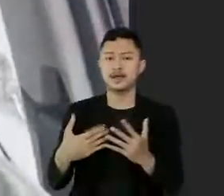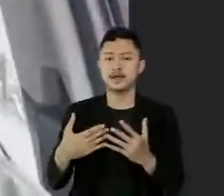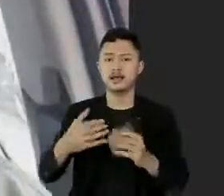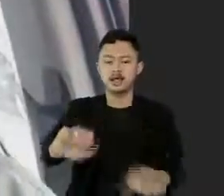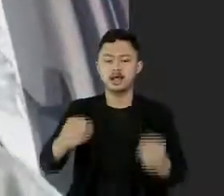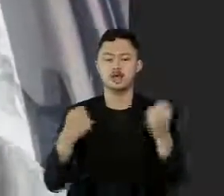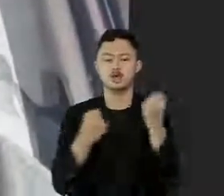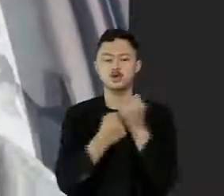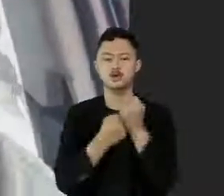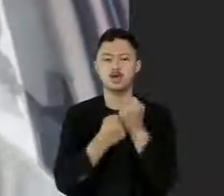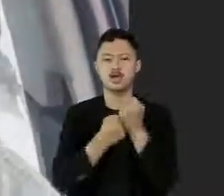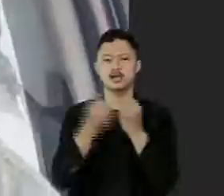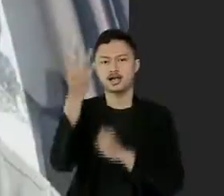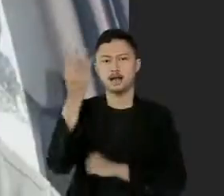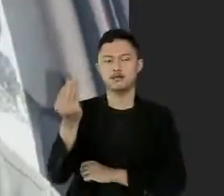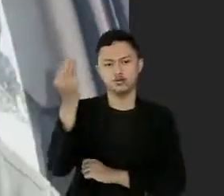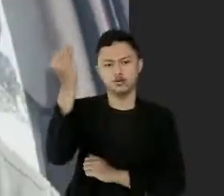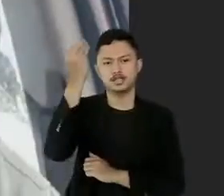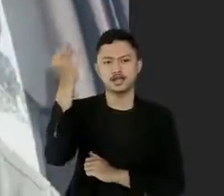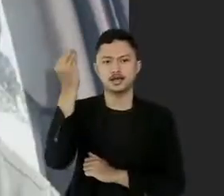desa wisata yang memang